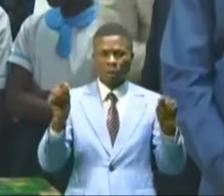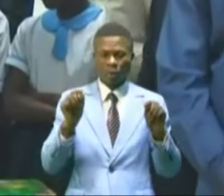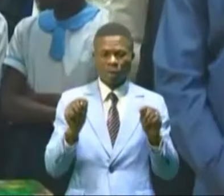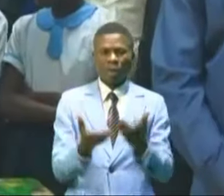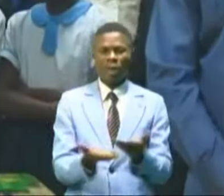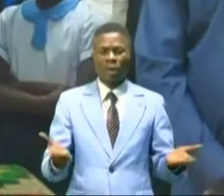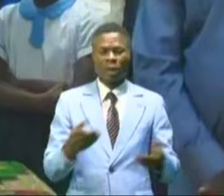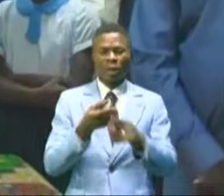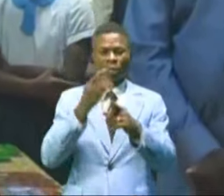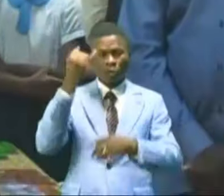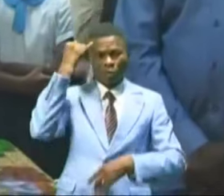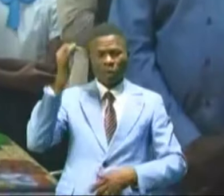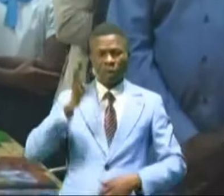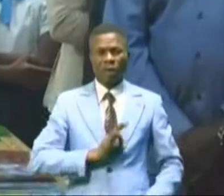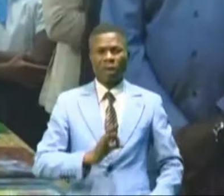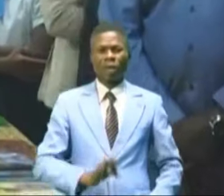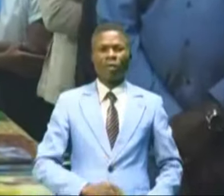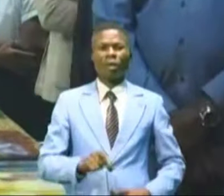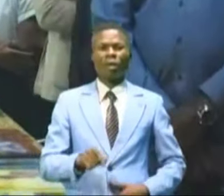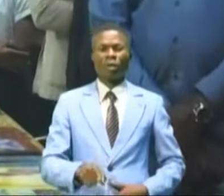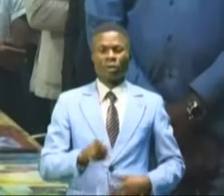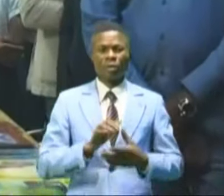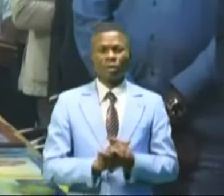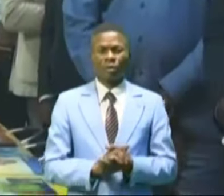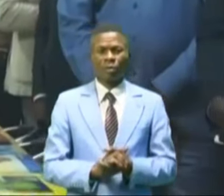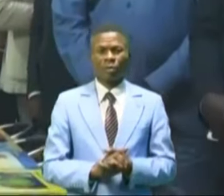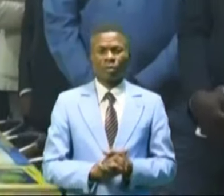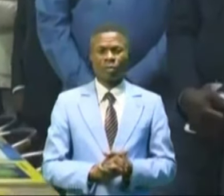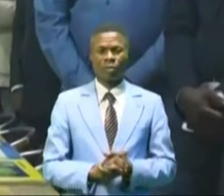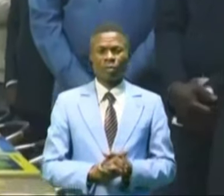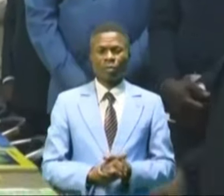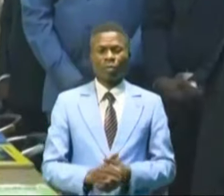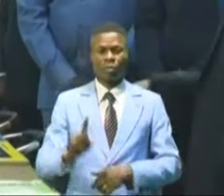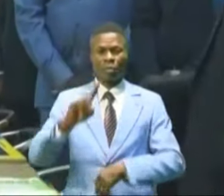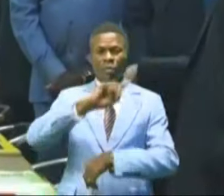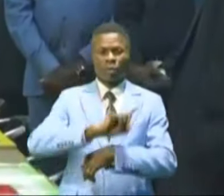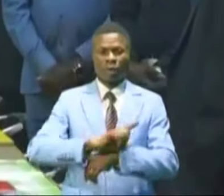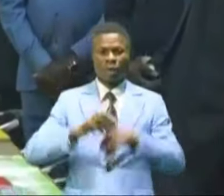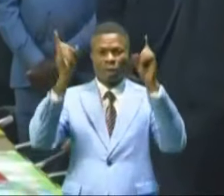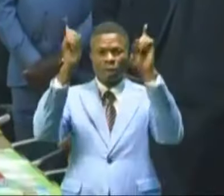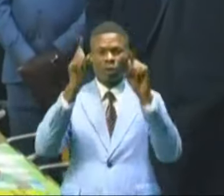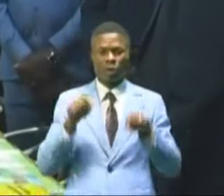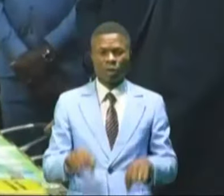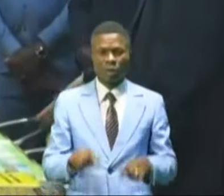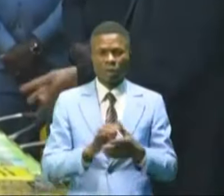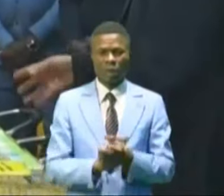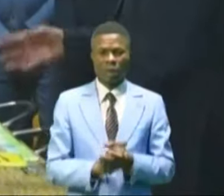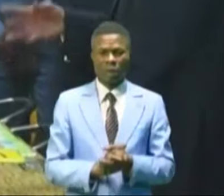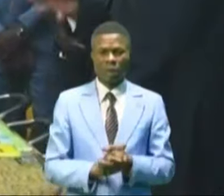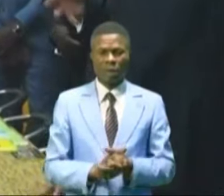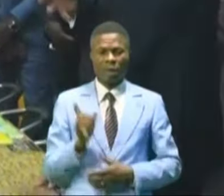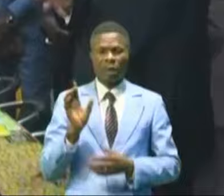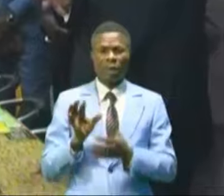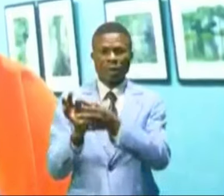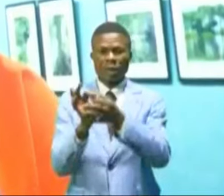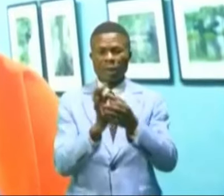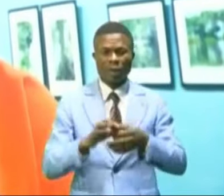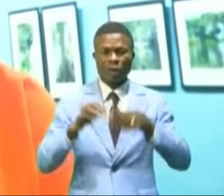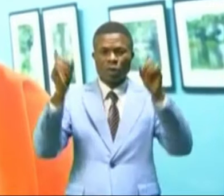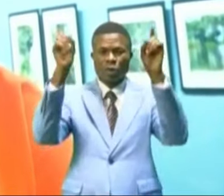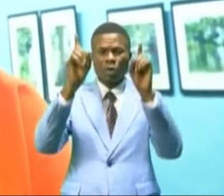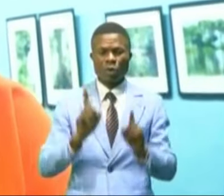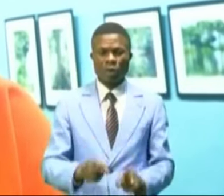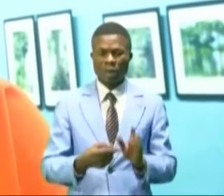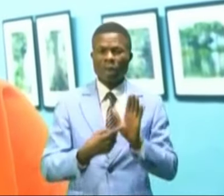par le chef de l'État Félix-Antoine Tshisekedi. Aujourd'hui, c'était donc la journée de l'Afrique. Et justement, l'Union africaine, avec